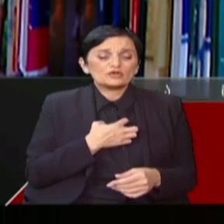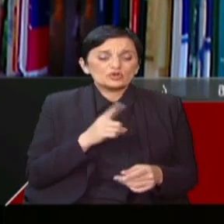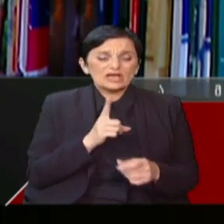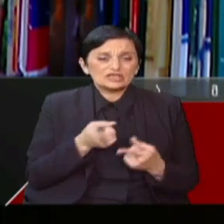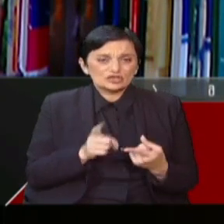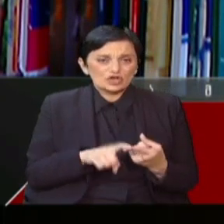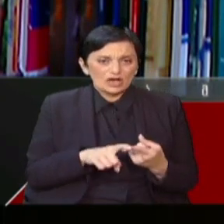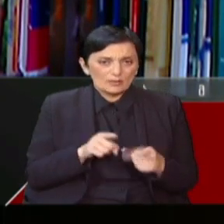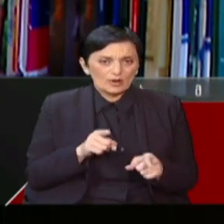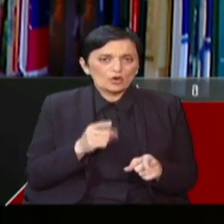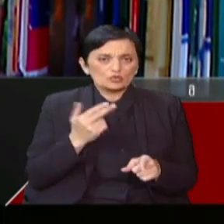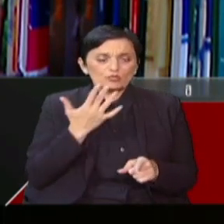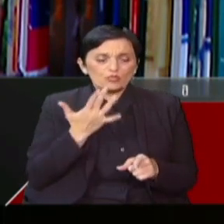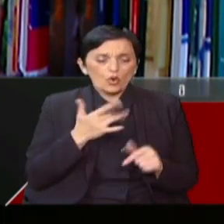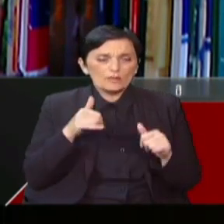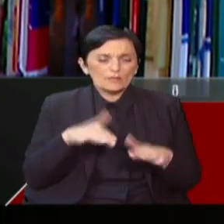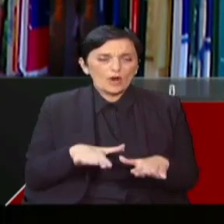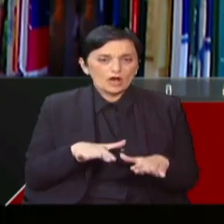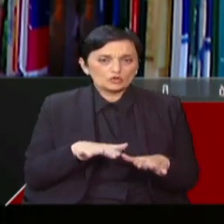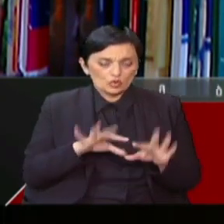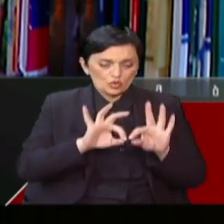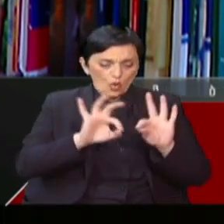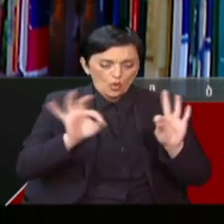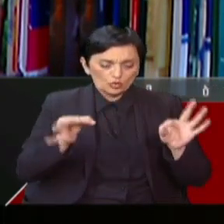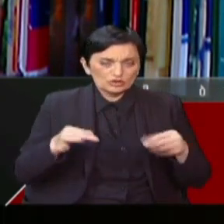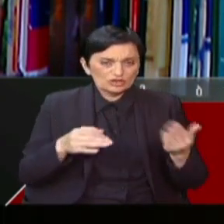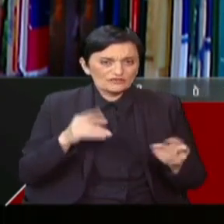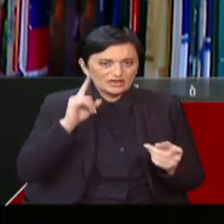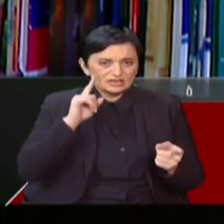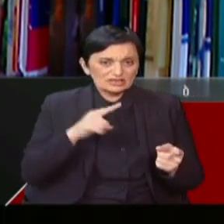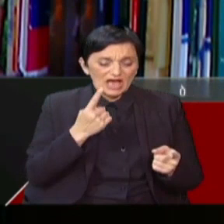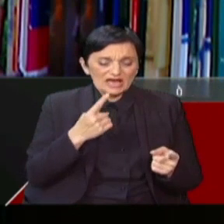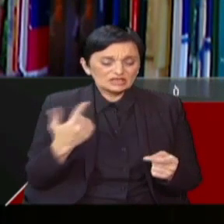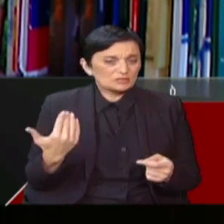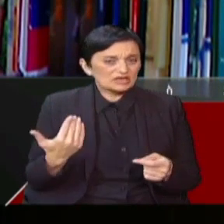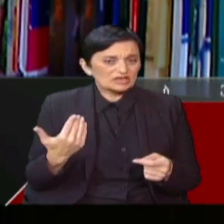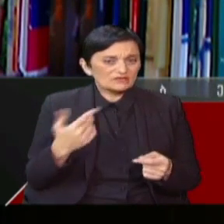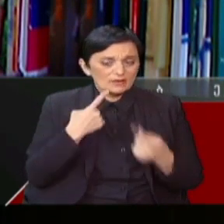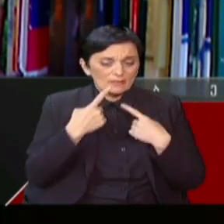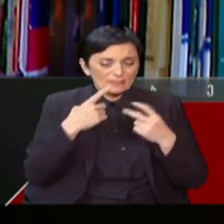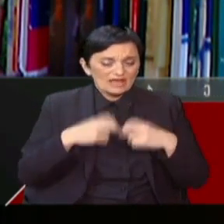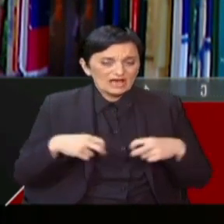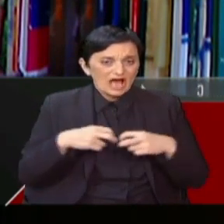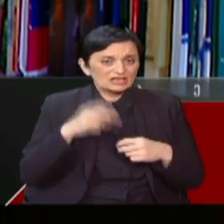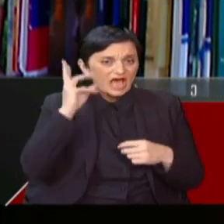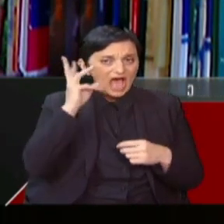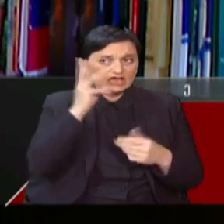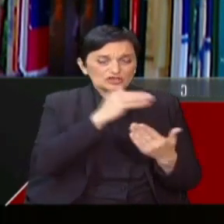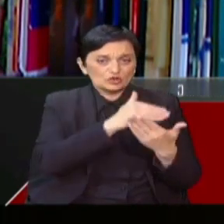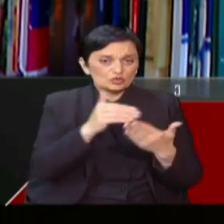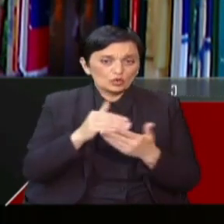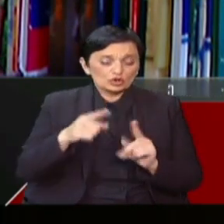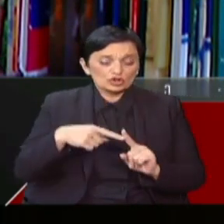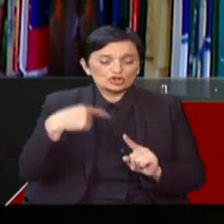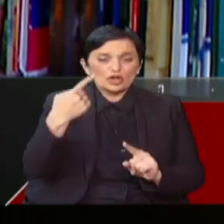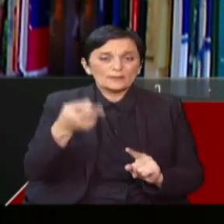აქ იქნება პოლიტიკური გადაწყვეტილების კონტურები. თქვენ იცით რომ ერთის ხრება განხილვა მიმდინარეობს ელჩების ზონაზე,